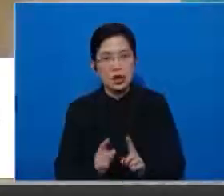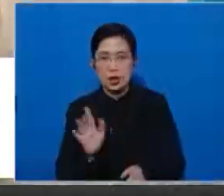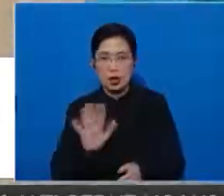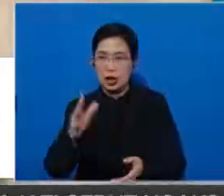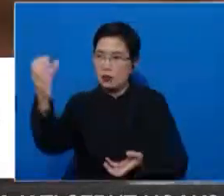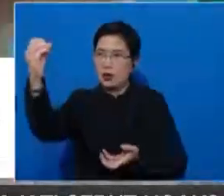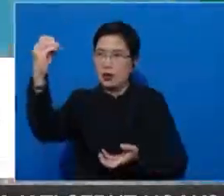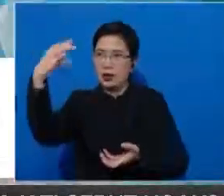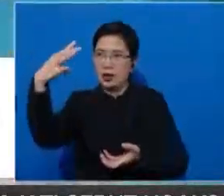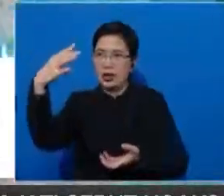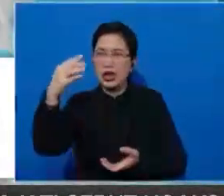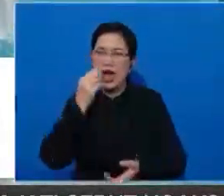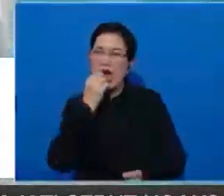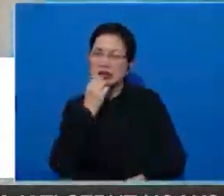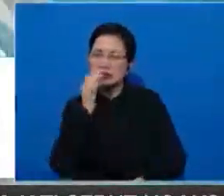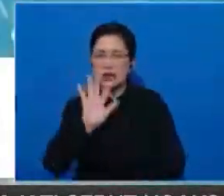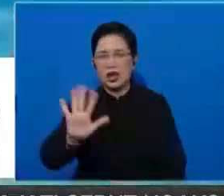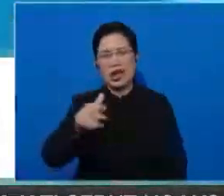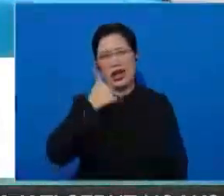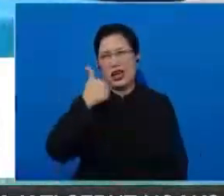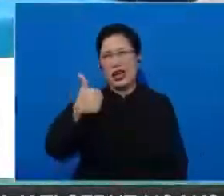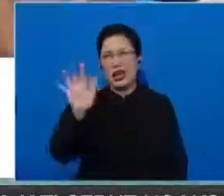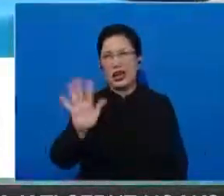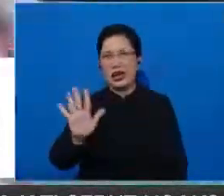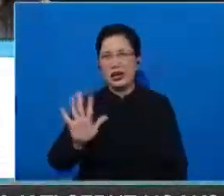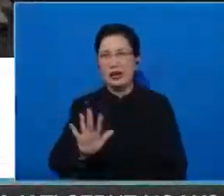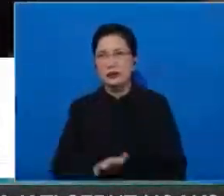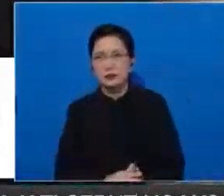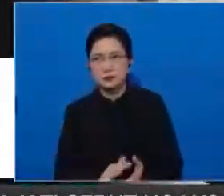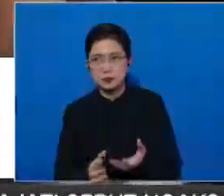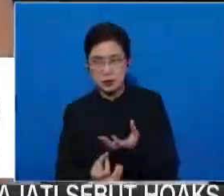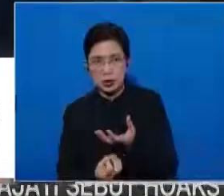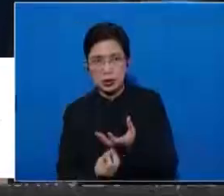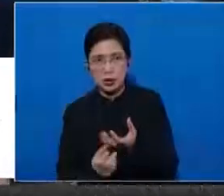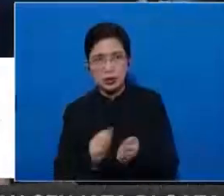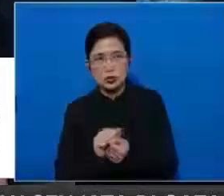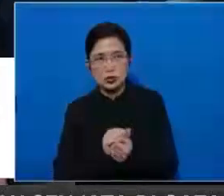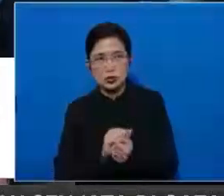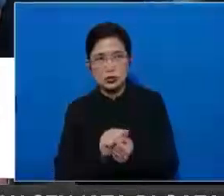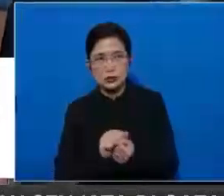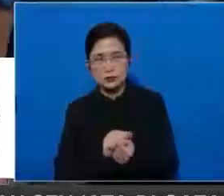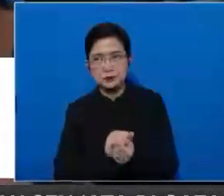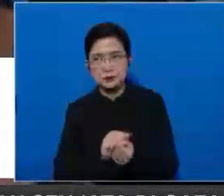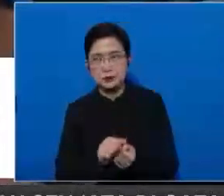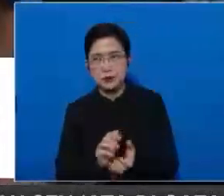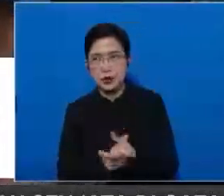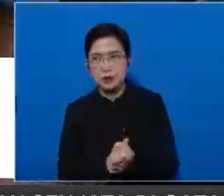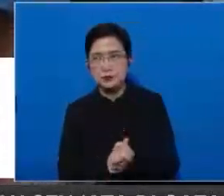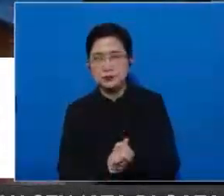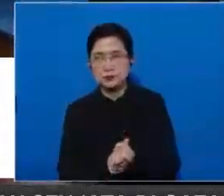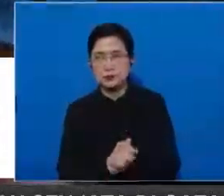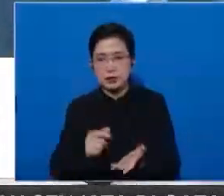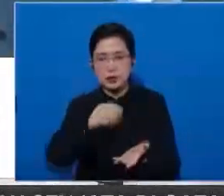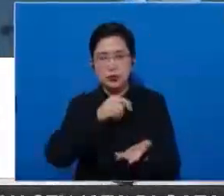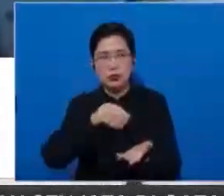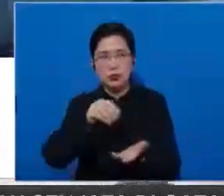usus pepaya tak akan renyah ketika disantap. Setelah direbus, cuci bersih pepaya sebelum diberi bumbu. Kalau misalkan dia nggak kecuci bersih,